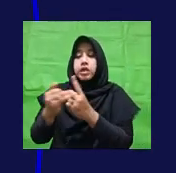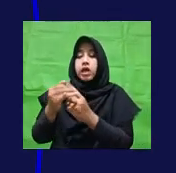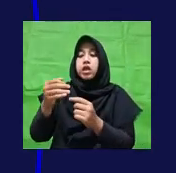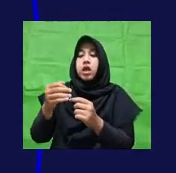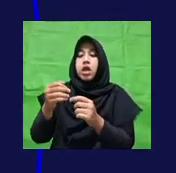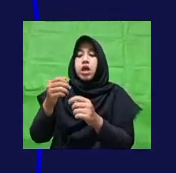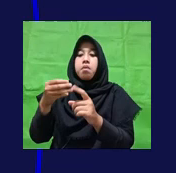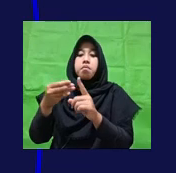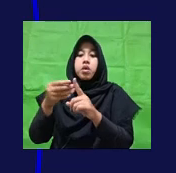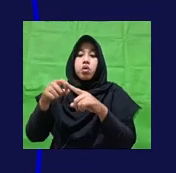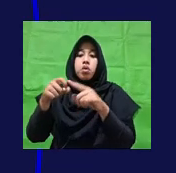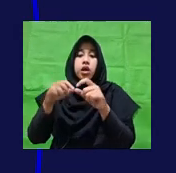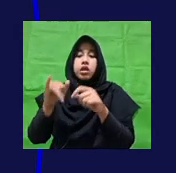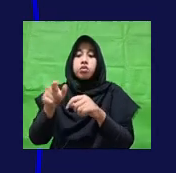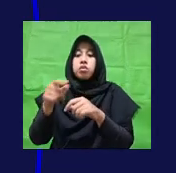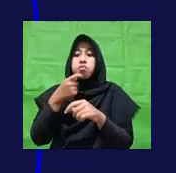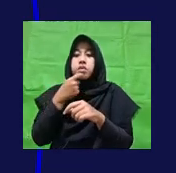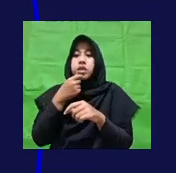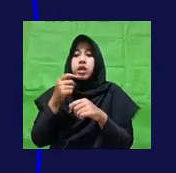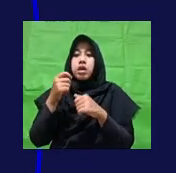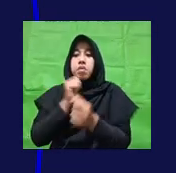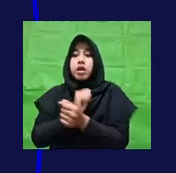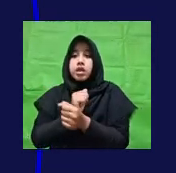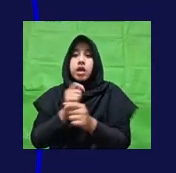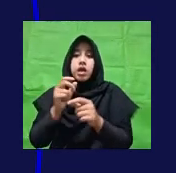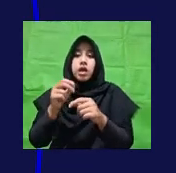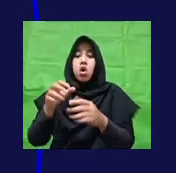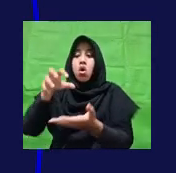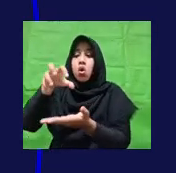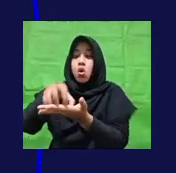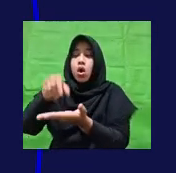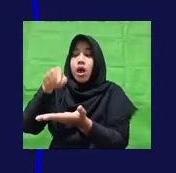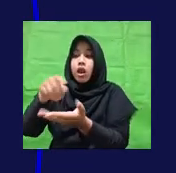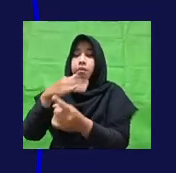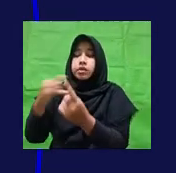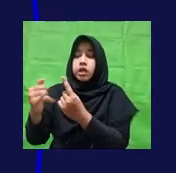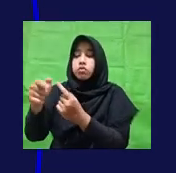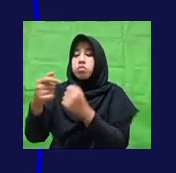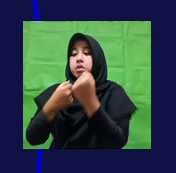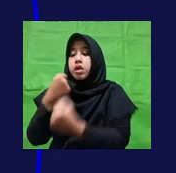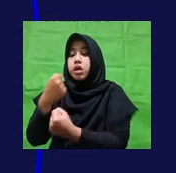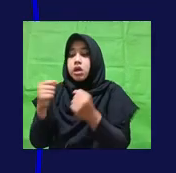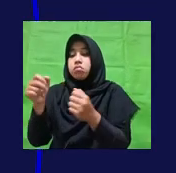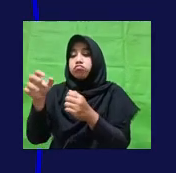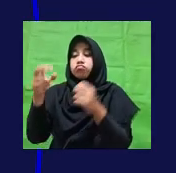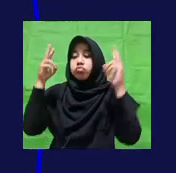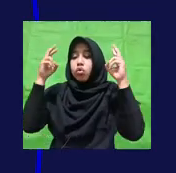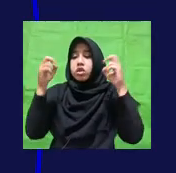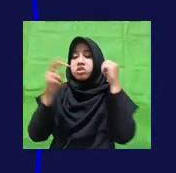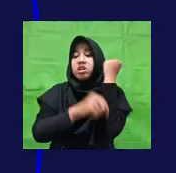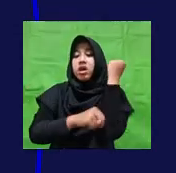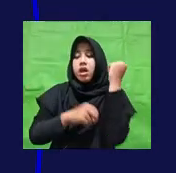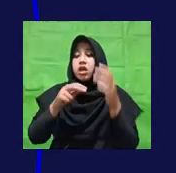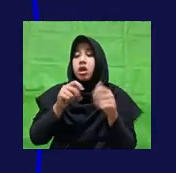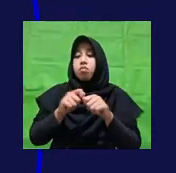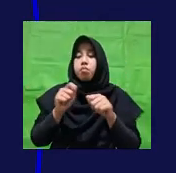represi. Lokal di situ bergerak karena konteks dari negara yang mendefinisikan. Dalam kalau konteks emansipasi, lokasi